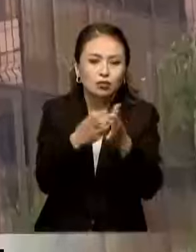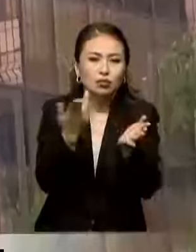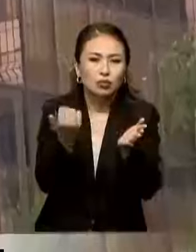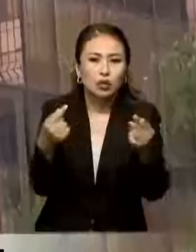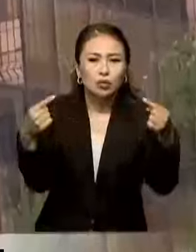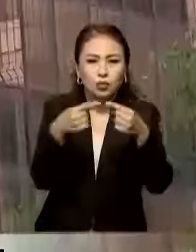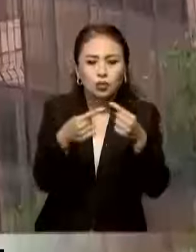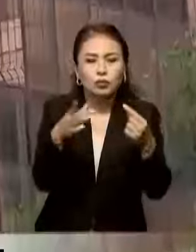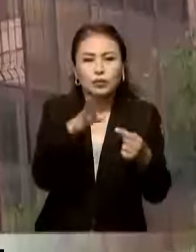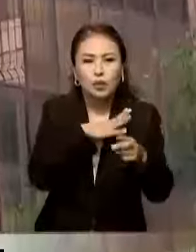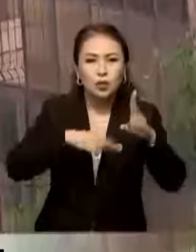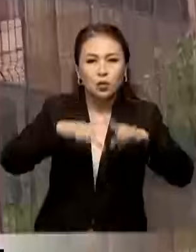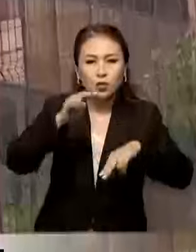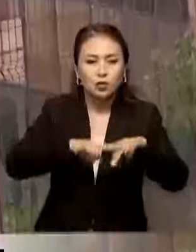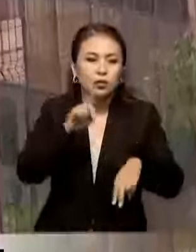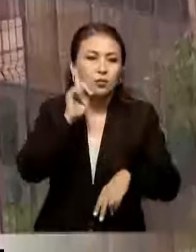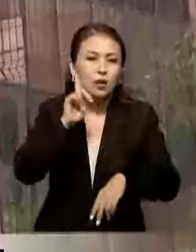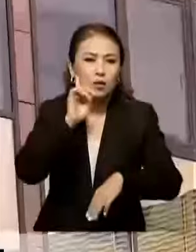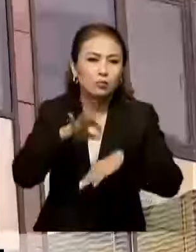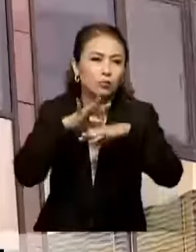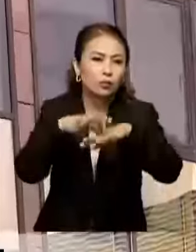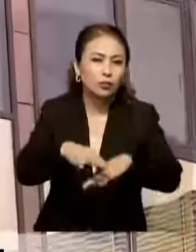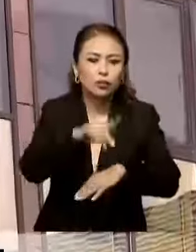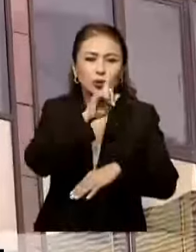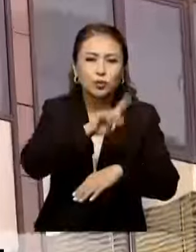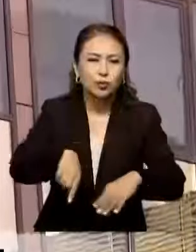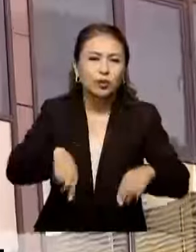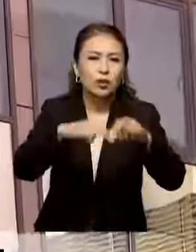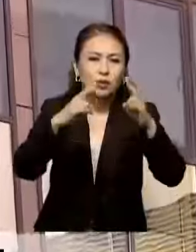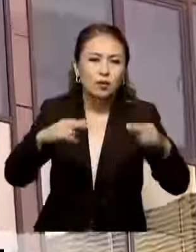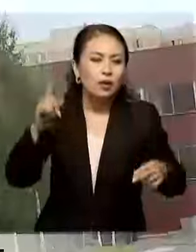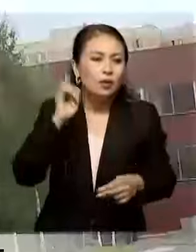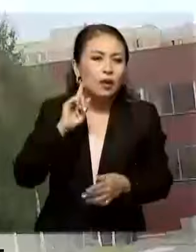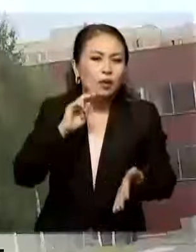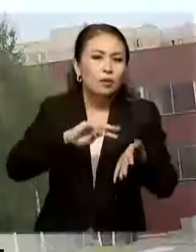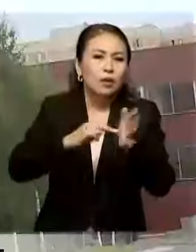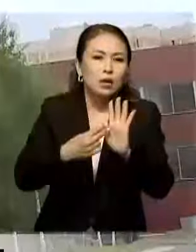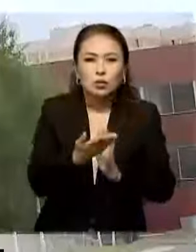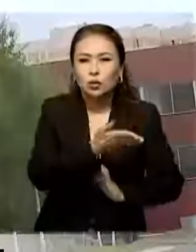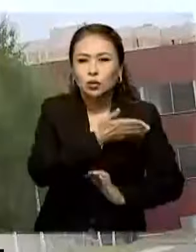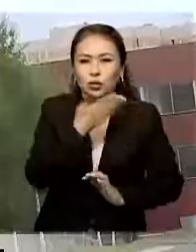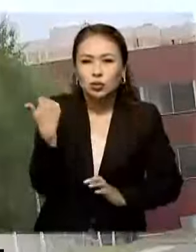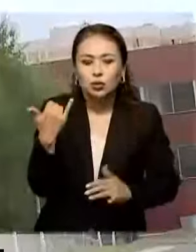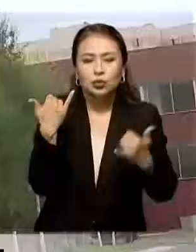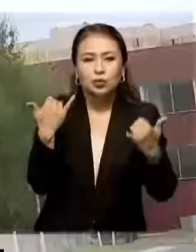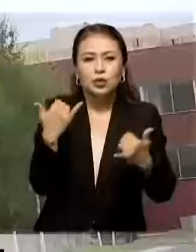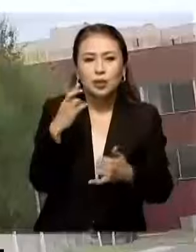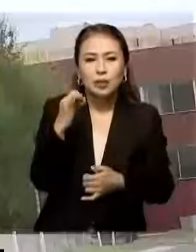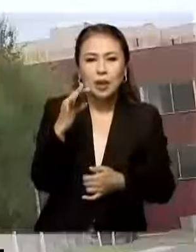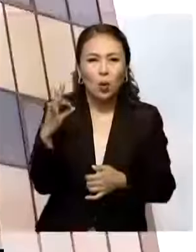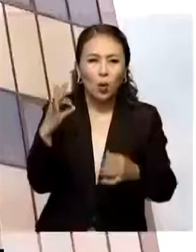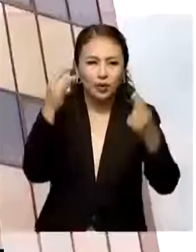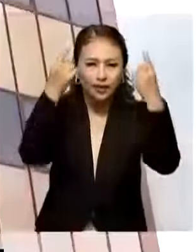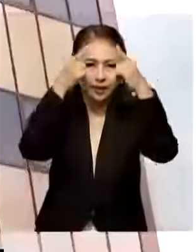отыр. Айтуынша құрылыс жұмысы әзір жүргізілмейді. Сауда орнын салу да әзірге жоспарда жоқ. Айта кету керек, ұлттық